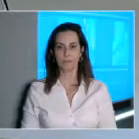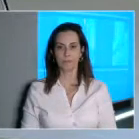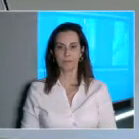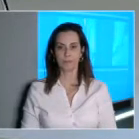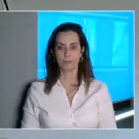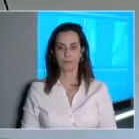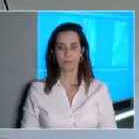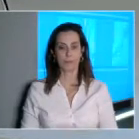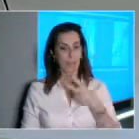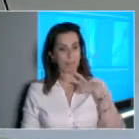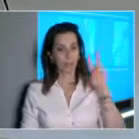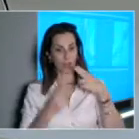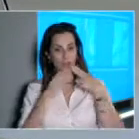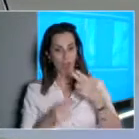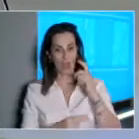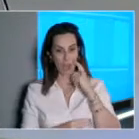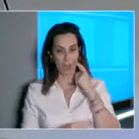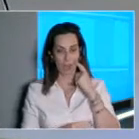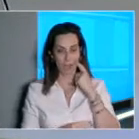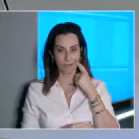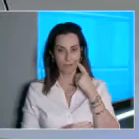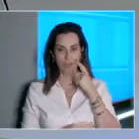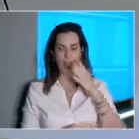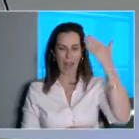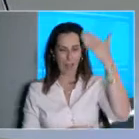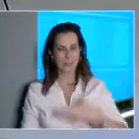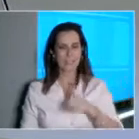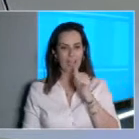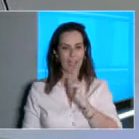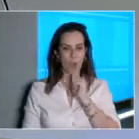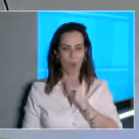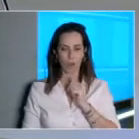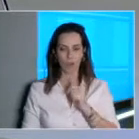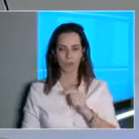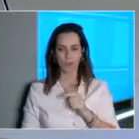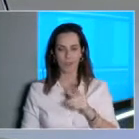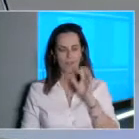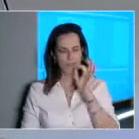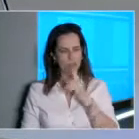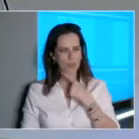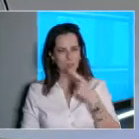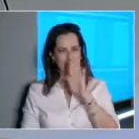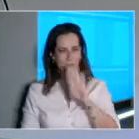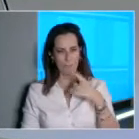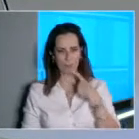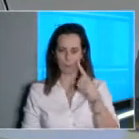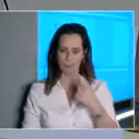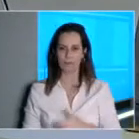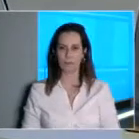טוב, יובל, הבטחתי את תשובתו של אהוד ברק על המסך הירוק מגבול הצפון. הנה. לעקיצה של נתניהו. כן, כן,